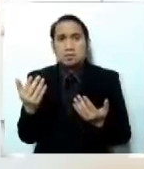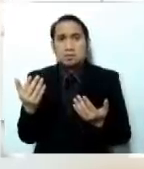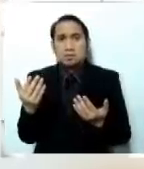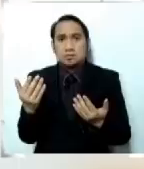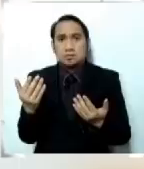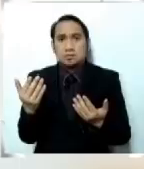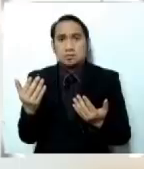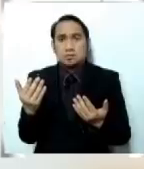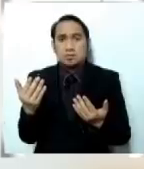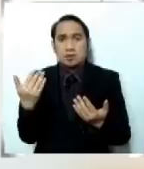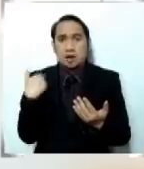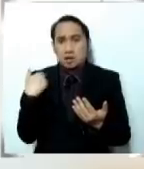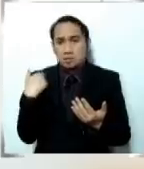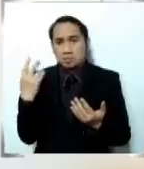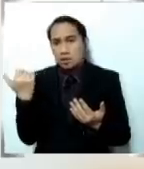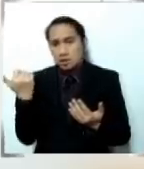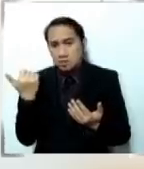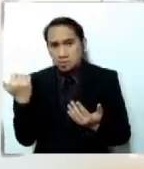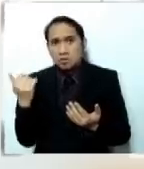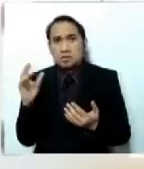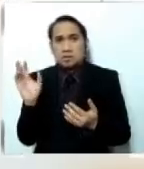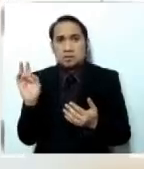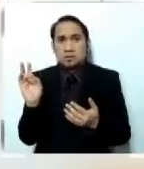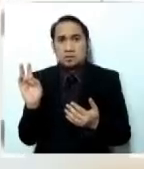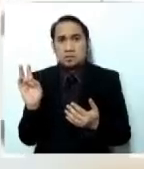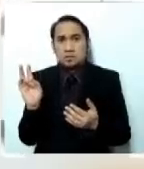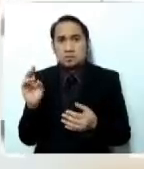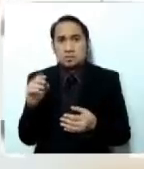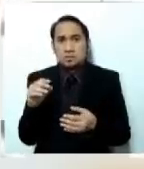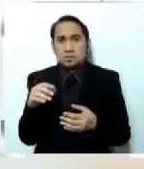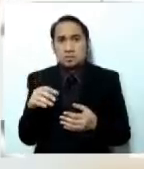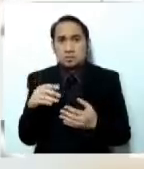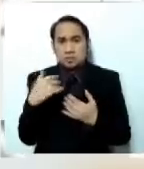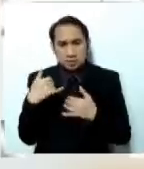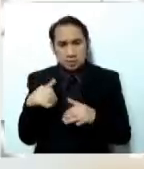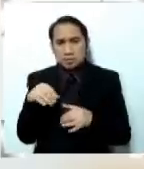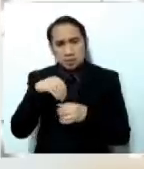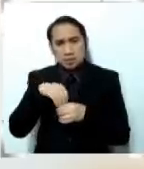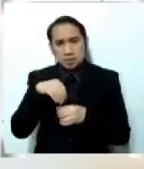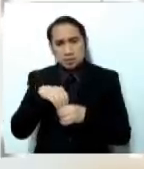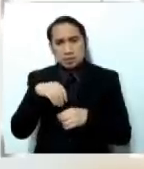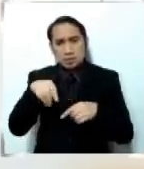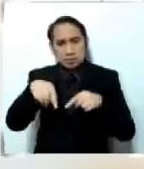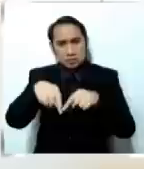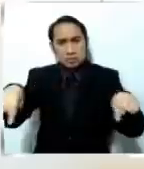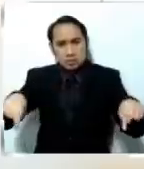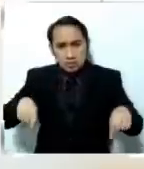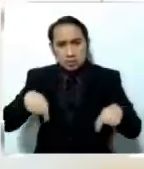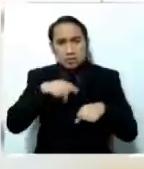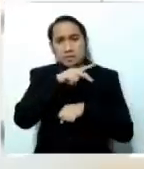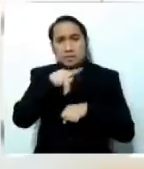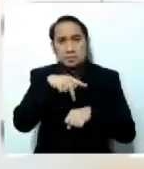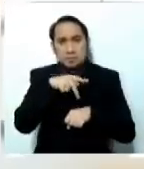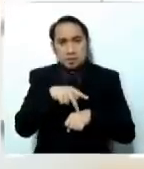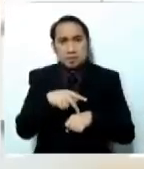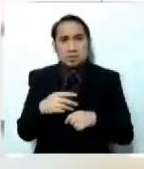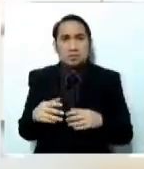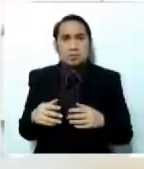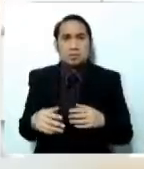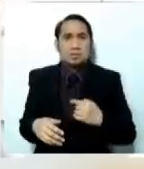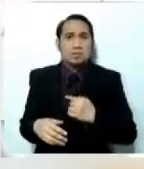Tapos may 7 pa sila. Diyan sa loob pa rin ng kalayaan naman, na boundary. Ang China naman,